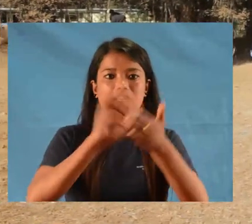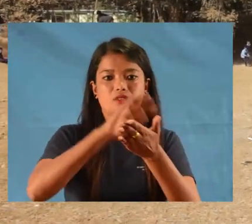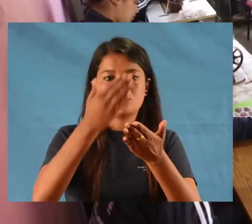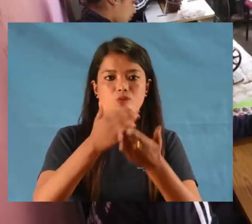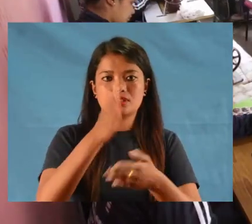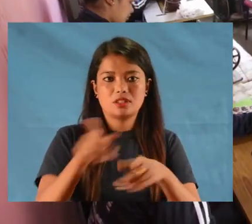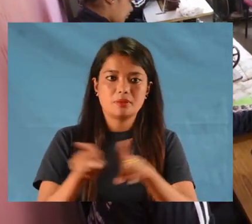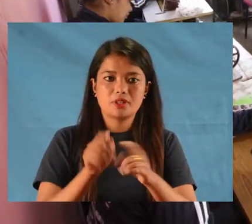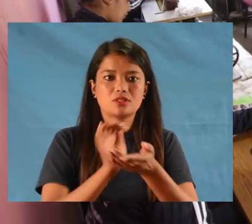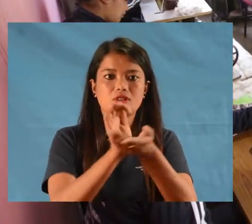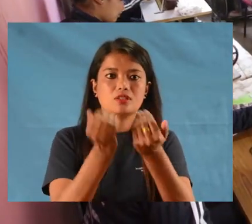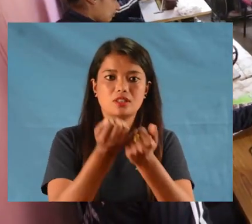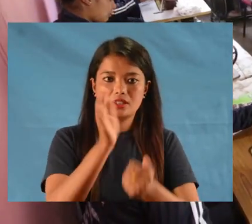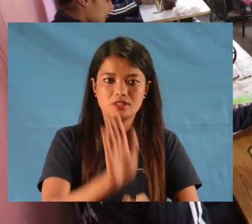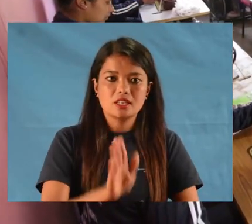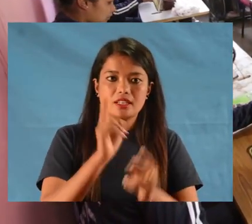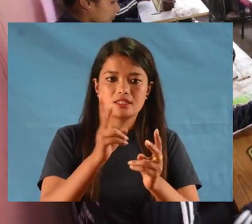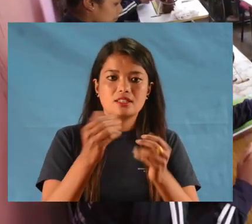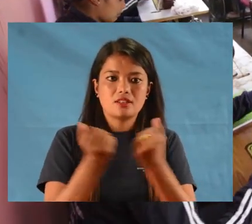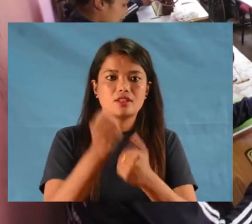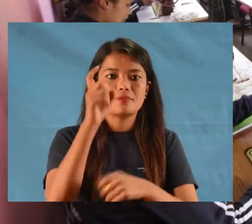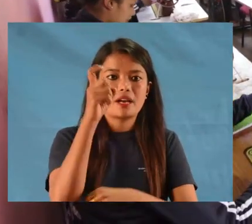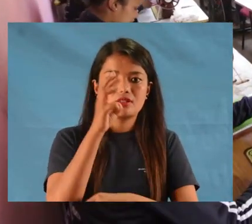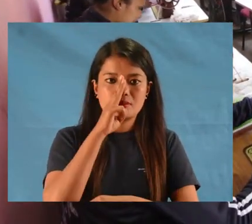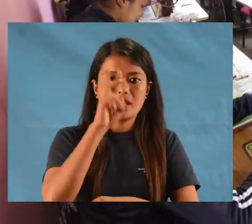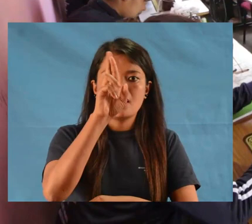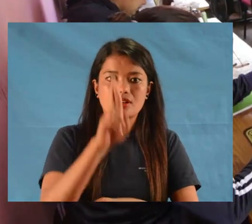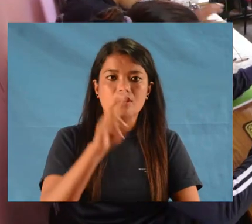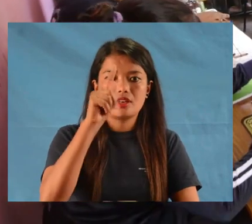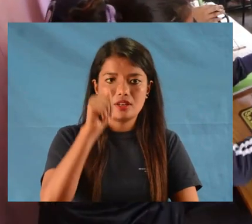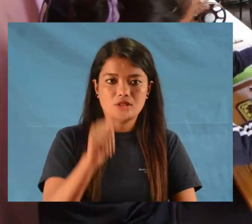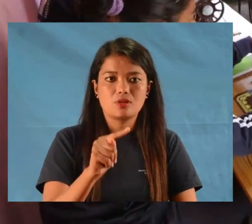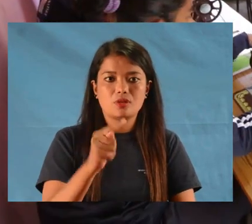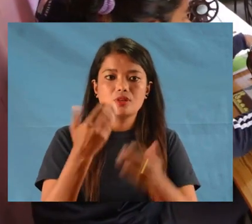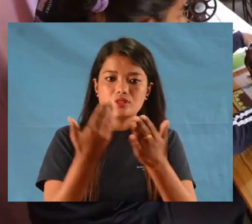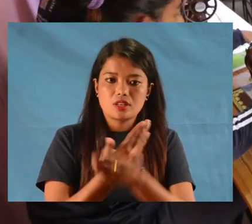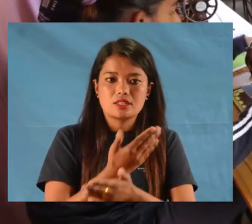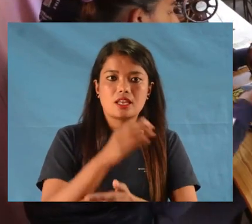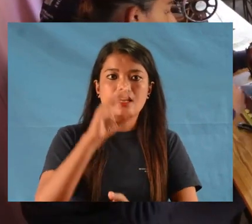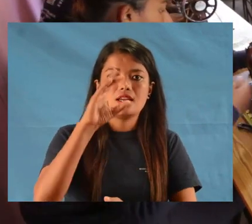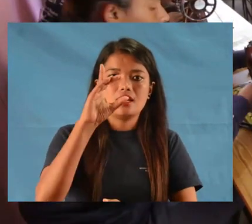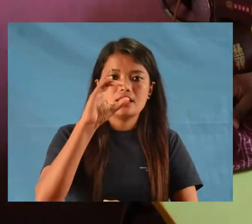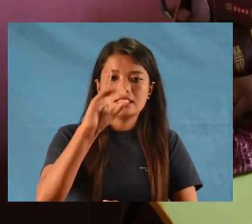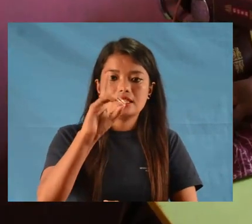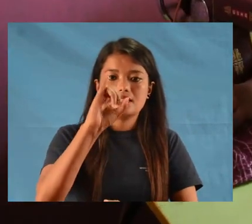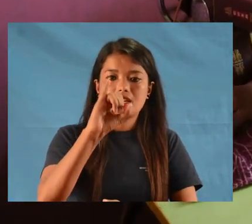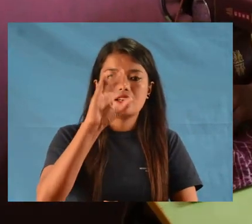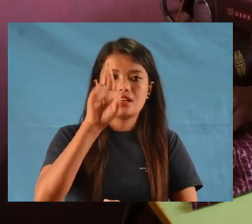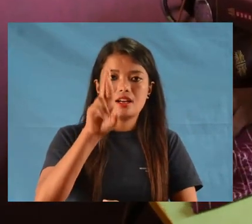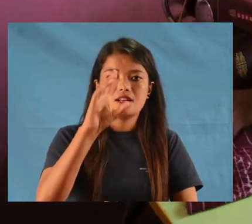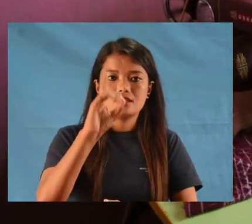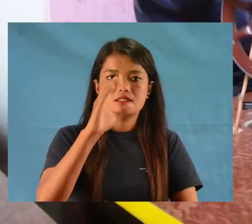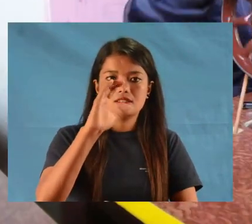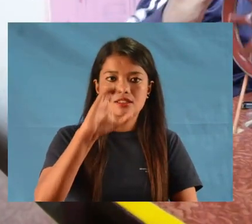गरी रहेकुछ एसे गरी बागलूं मा अवस्तित गईर सरकारी संस्ता दहुलागेरी इंटिग्रेटेड डेवलोपेंट सेंटर डी आई